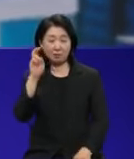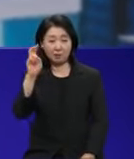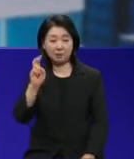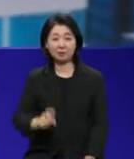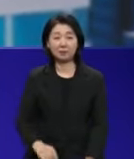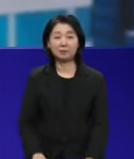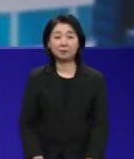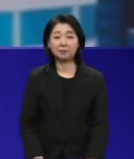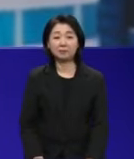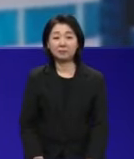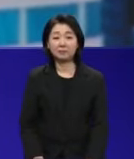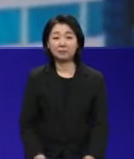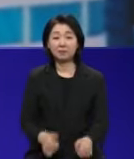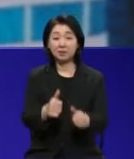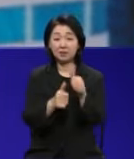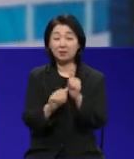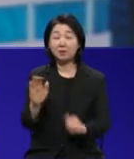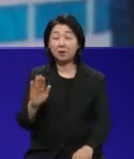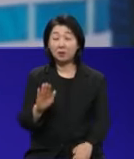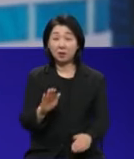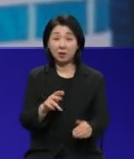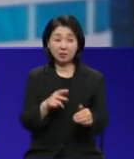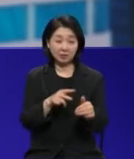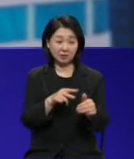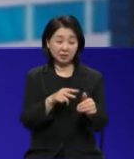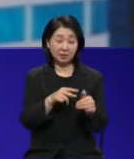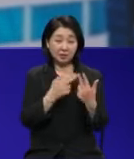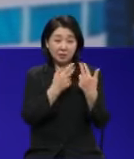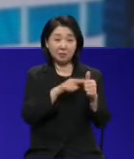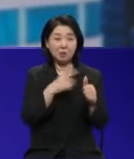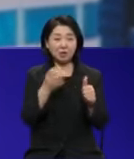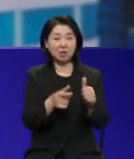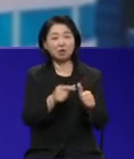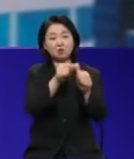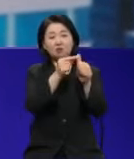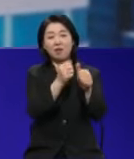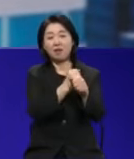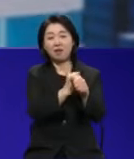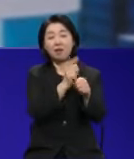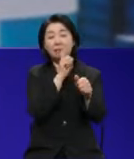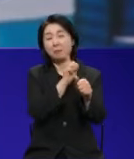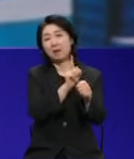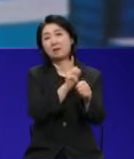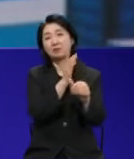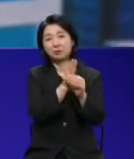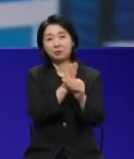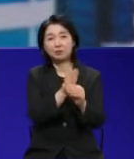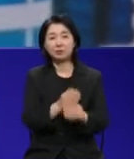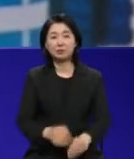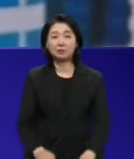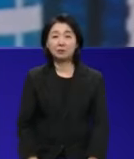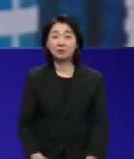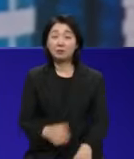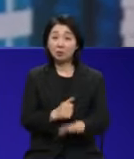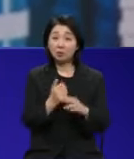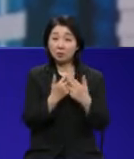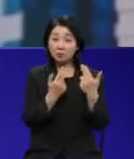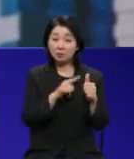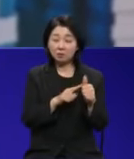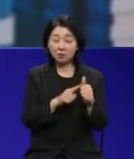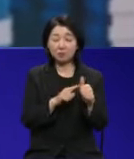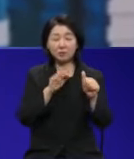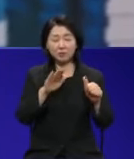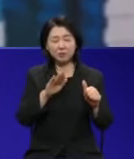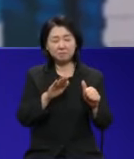아예 전당대회가 아니라 이재명 대표를 다시 추대해야 되는 거 아니냐 이런 말까지 나오고 있는 상황이라서 이재명 대표의 그 위상이